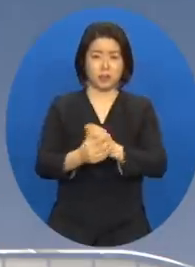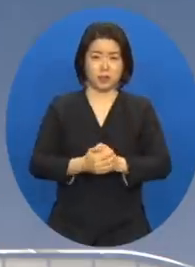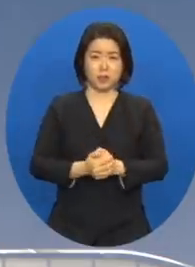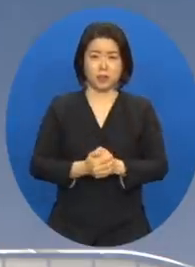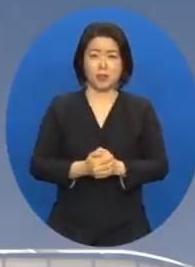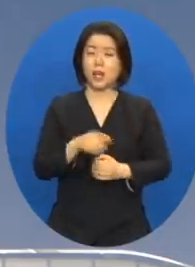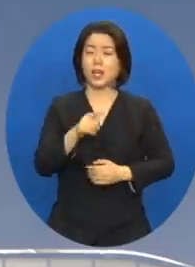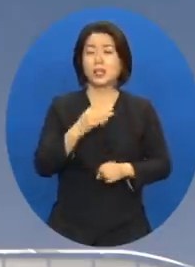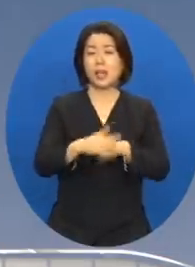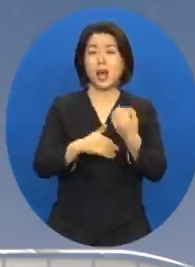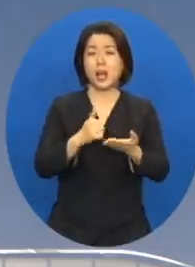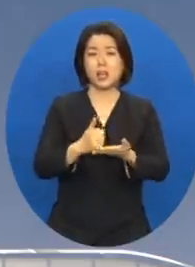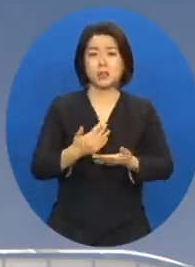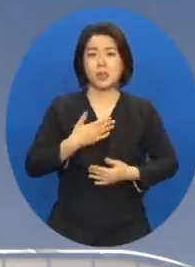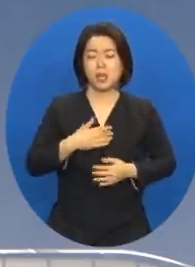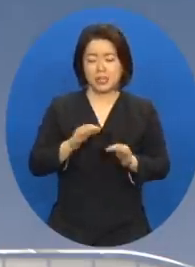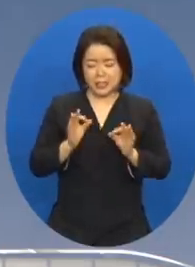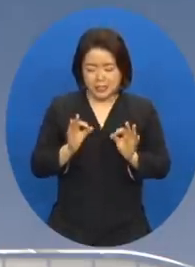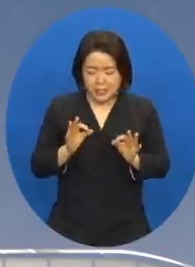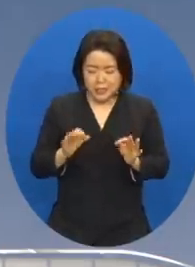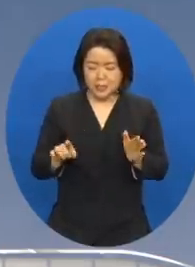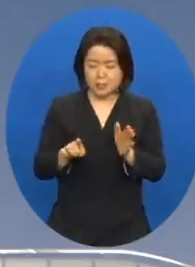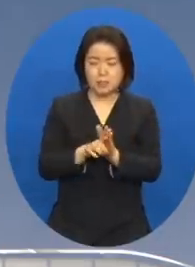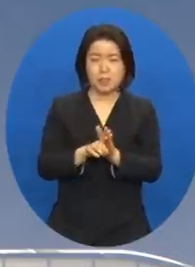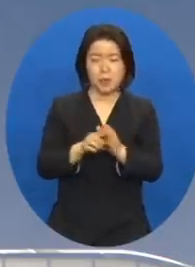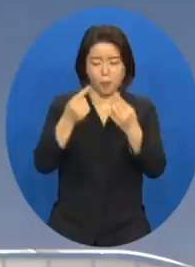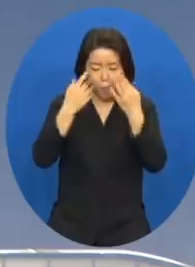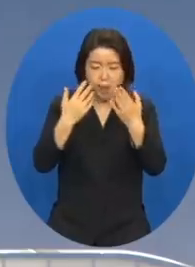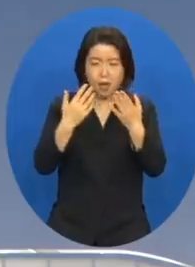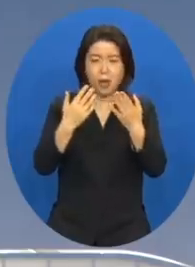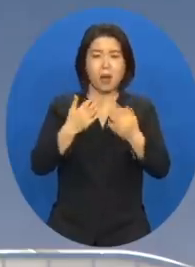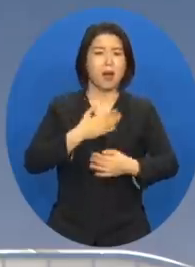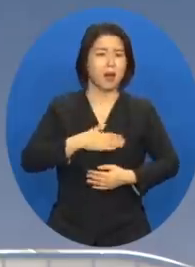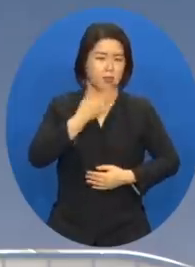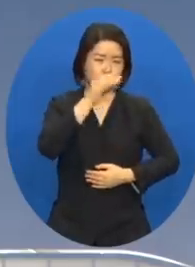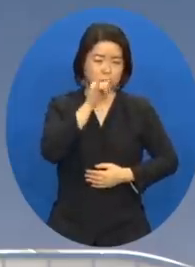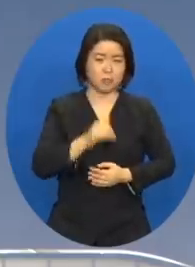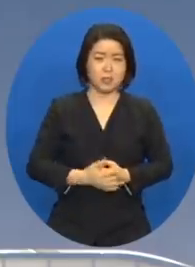그게 하나님을 내가 이제 진짜 믿게 되었구나 하는 거예요.